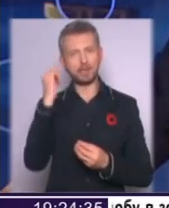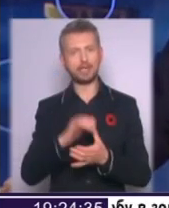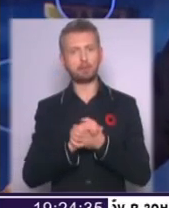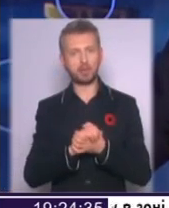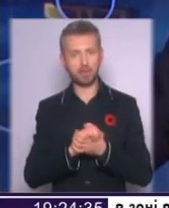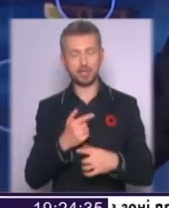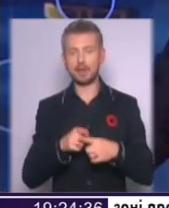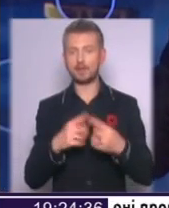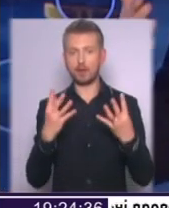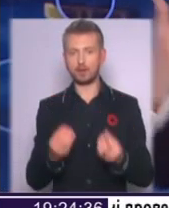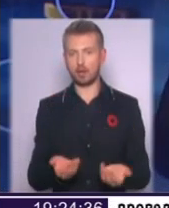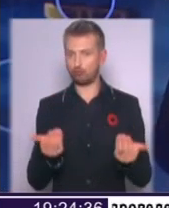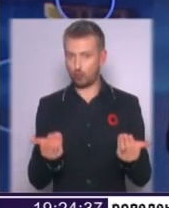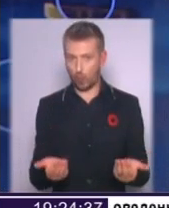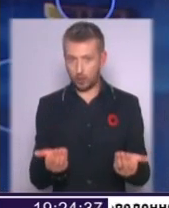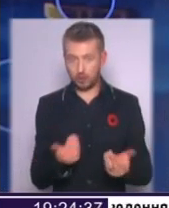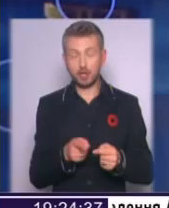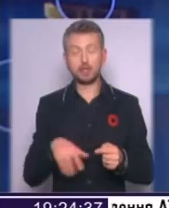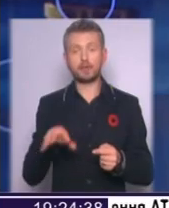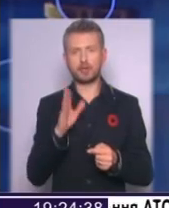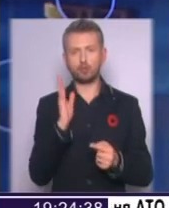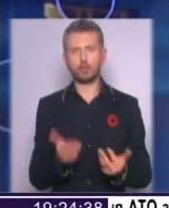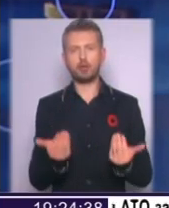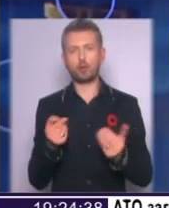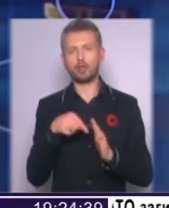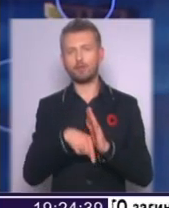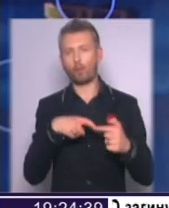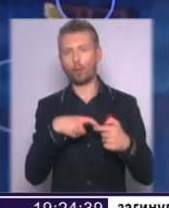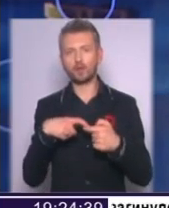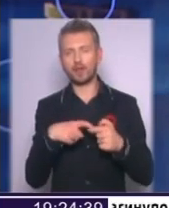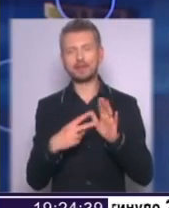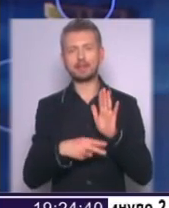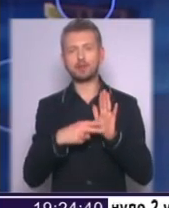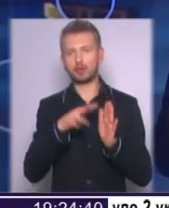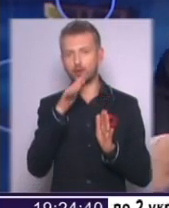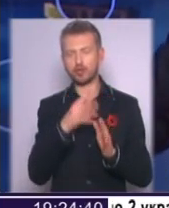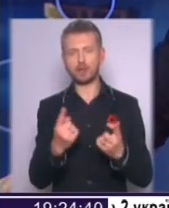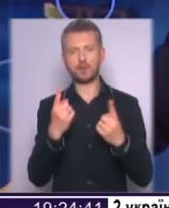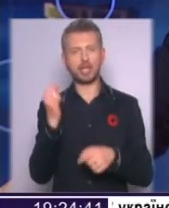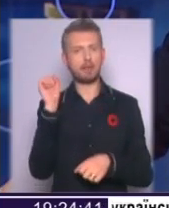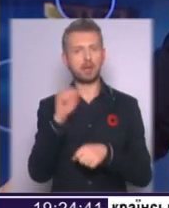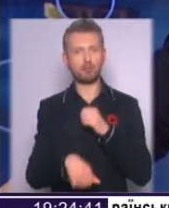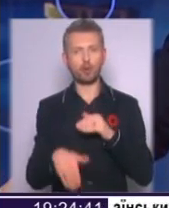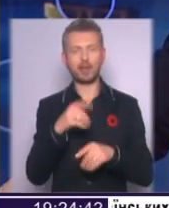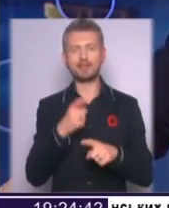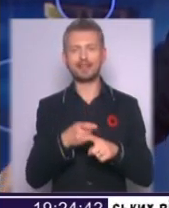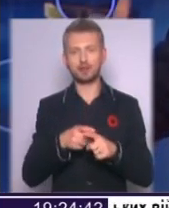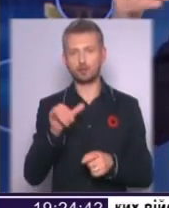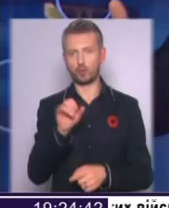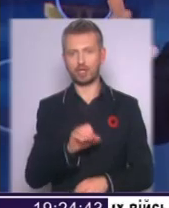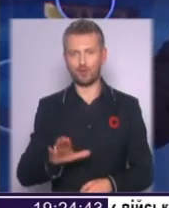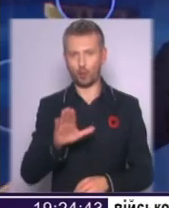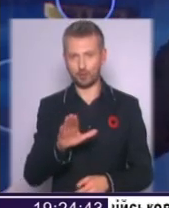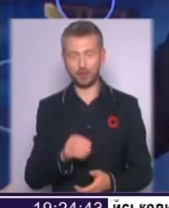Власне, цей день сьогодні. Ну і це все буде сьогодні в контексті 70-ї річниці великої перемоги над нацизмом у Європі.